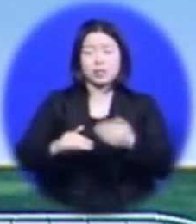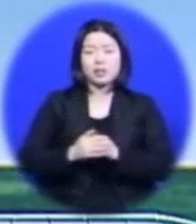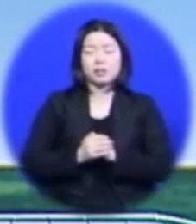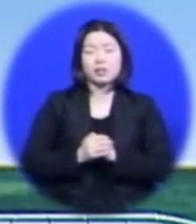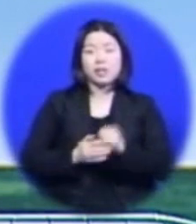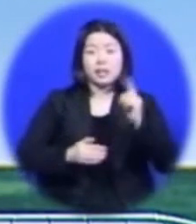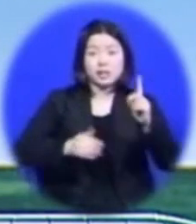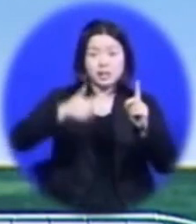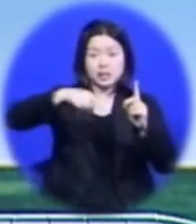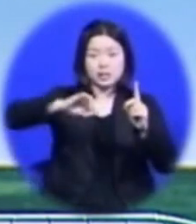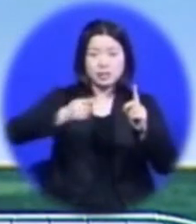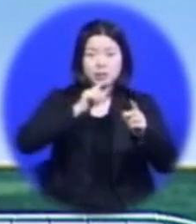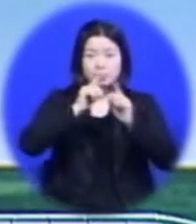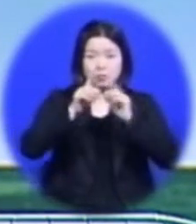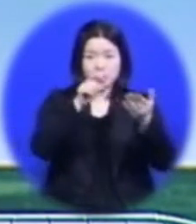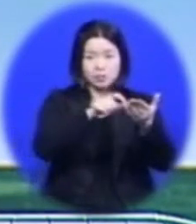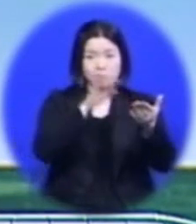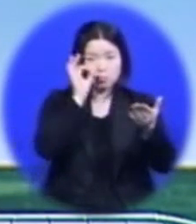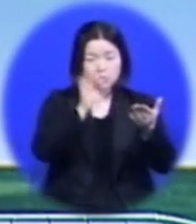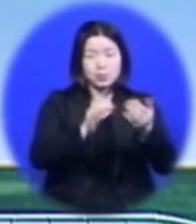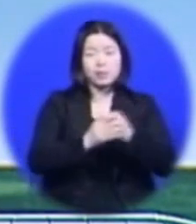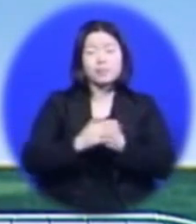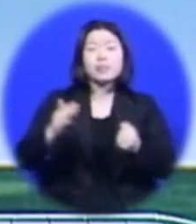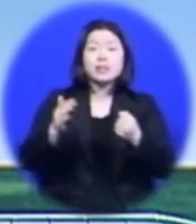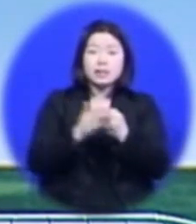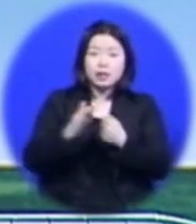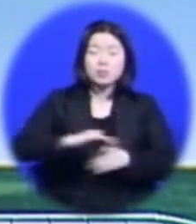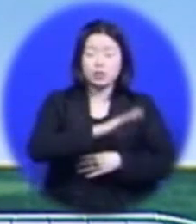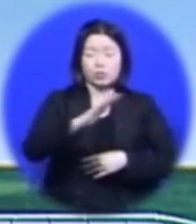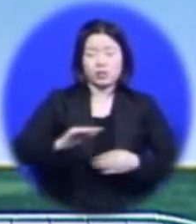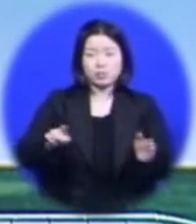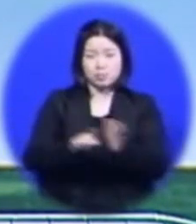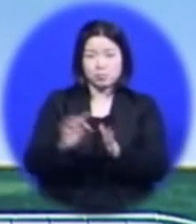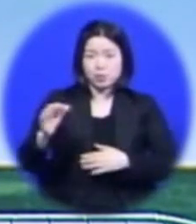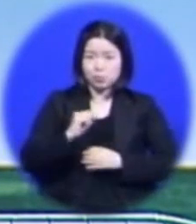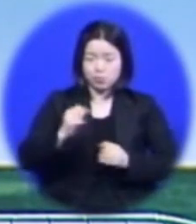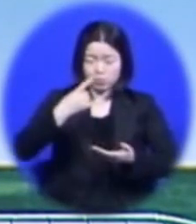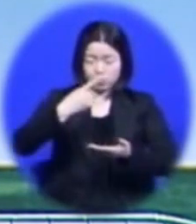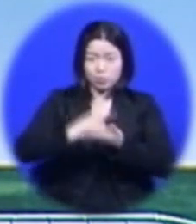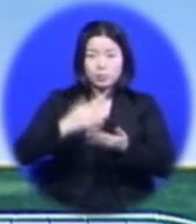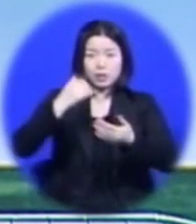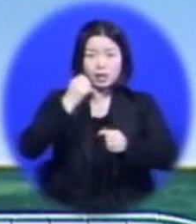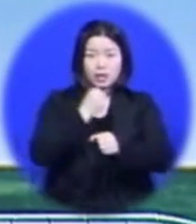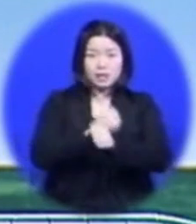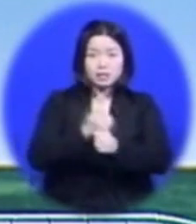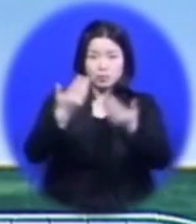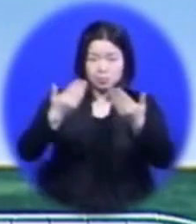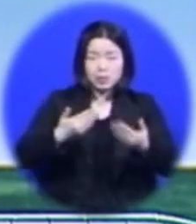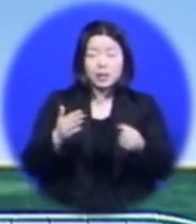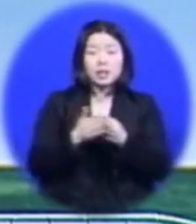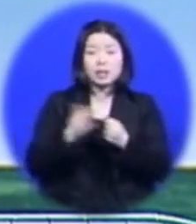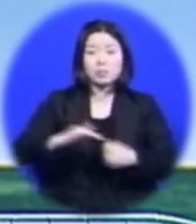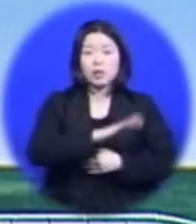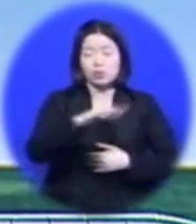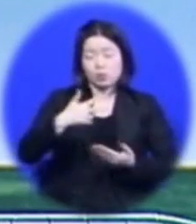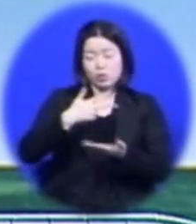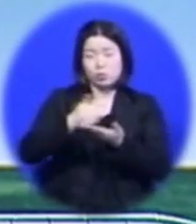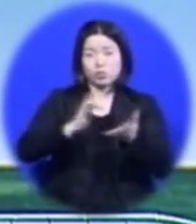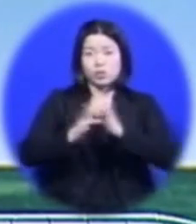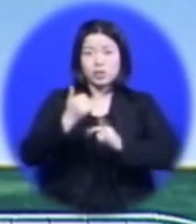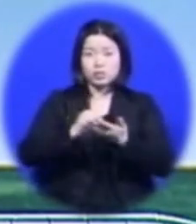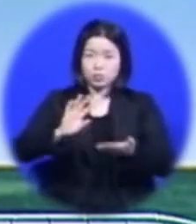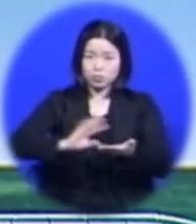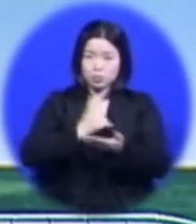말씀에 이렇게 말합니다. 그러므로 우리는 믿음으로 의롭다 하심을 받았으므로 우리 주 예수 그리스도로